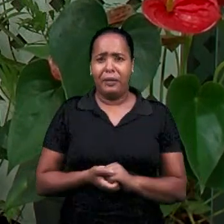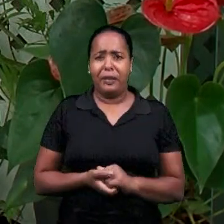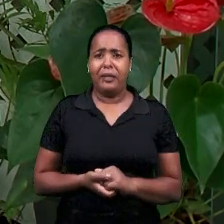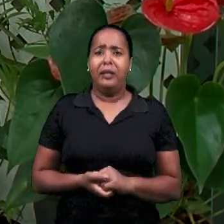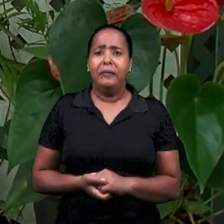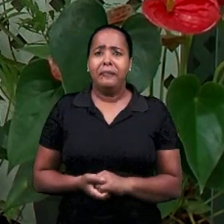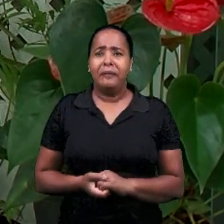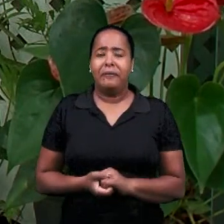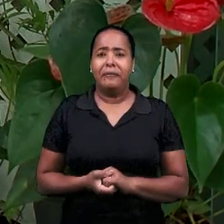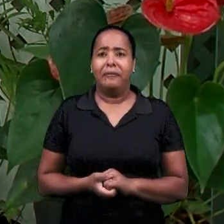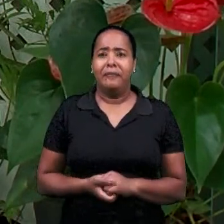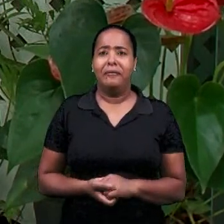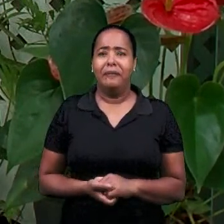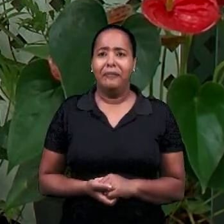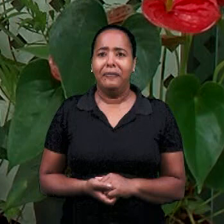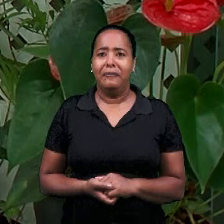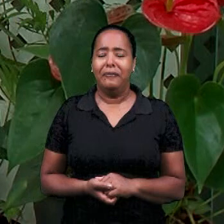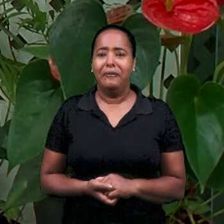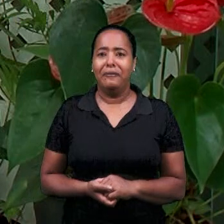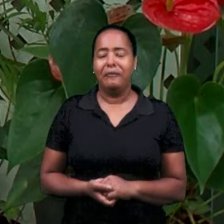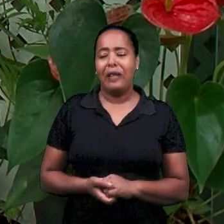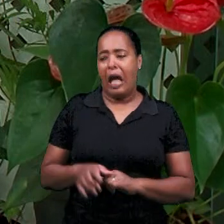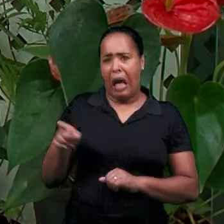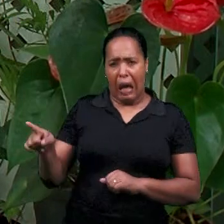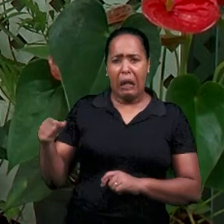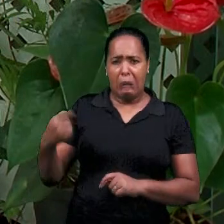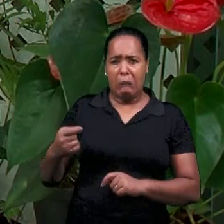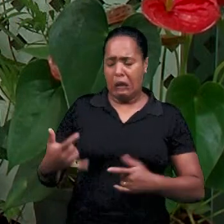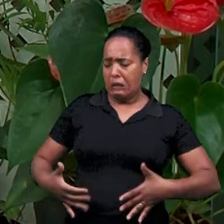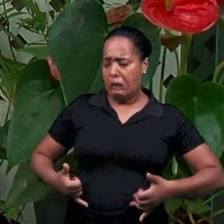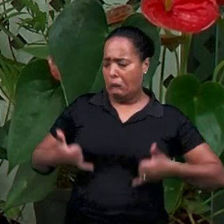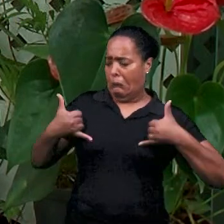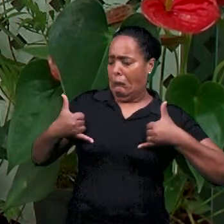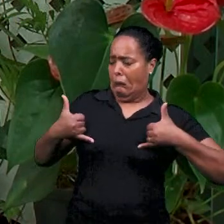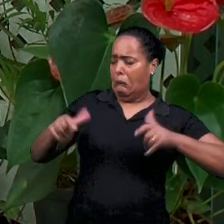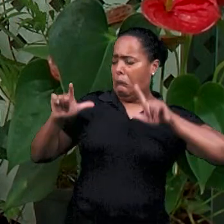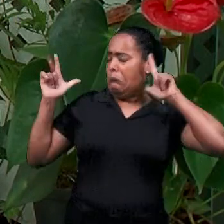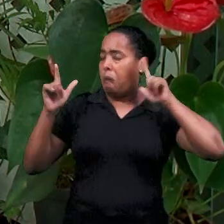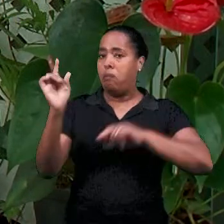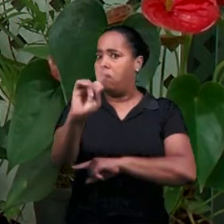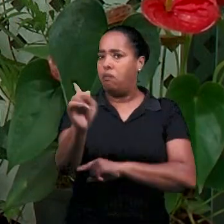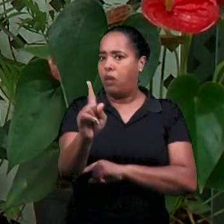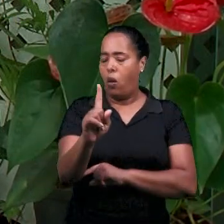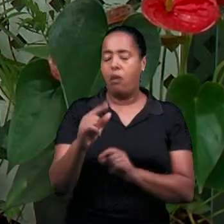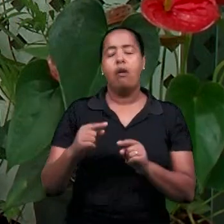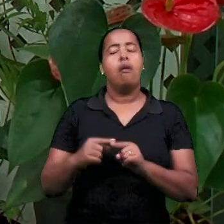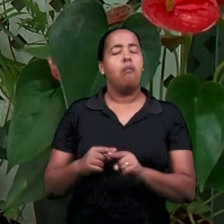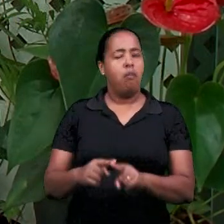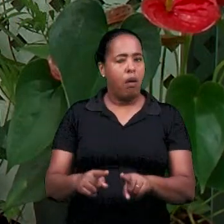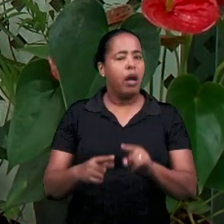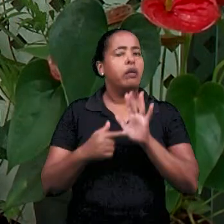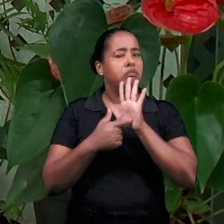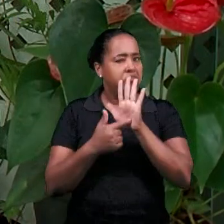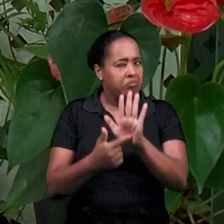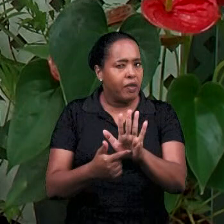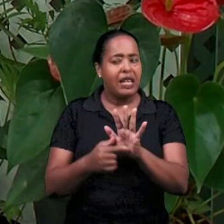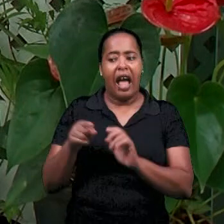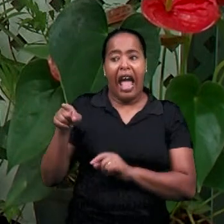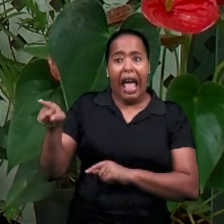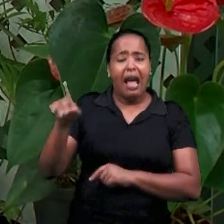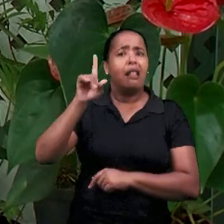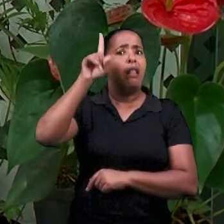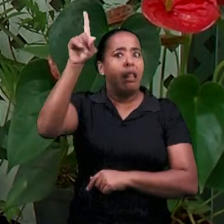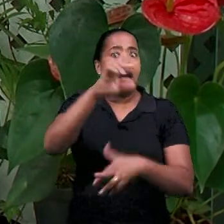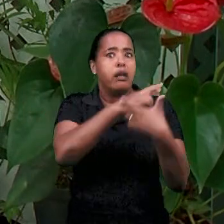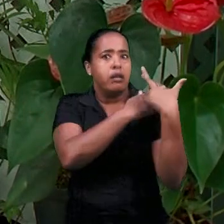Edina Guns, je veux juste dire un mot à propos de cette sœur. Elle n'a pas besoin de cela, ni de la pub, mais je veux dire, cette